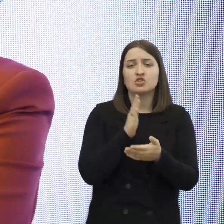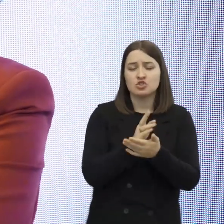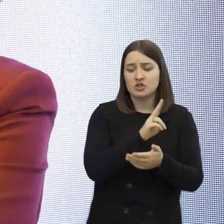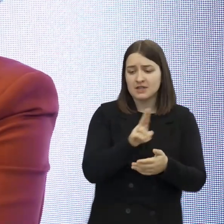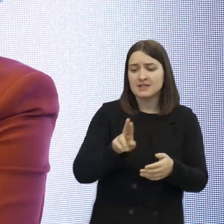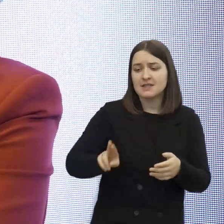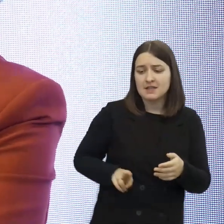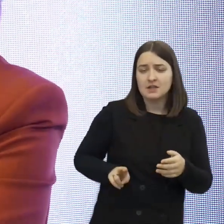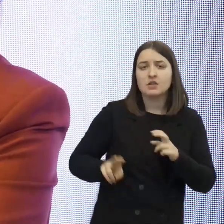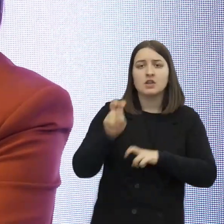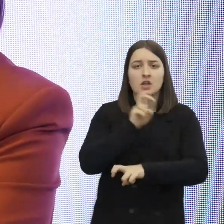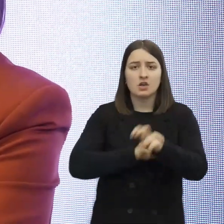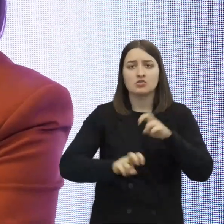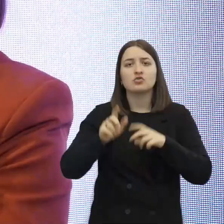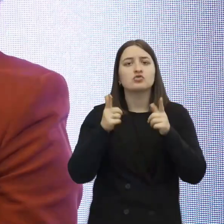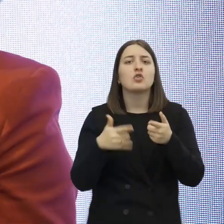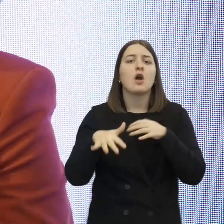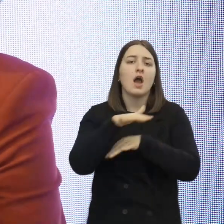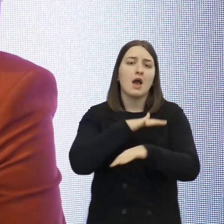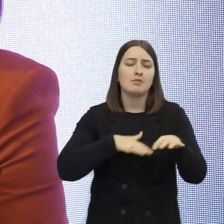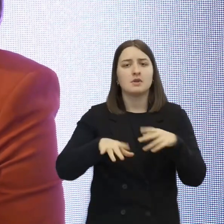tą saugesnę aplinką ir trans asmenims.